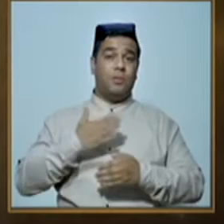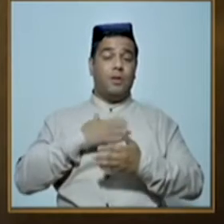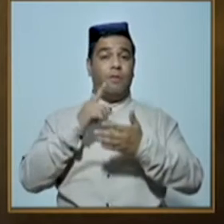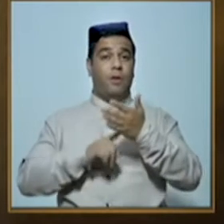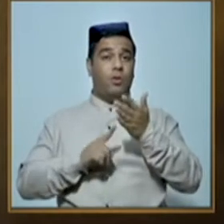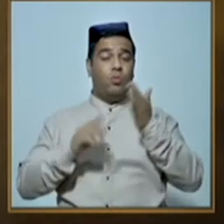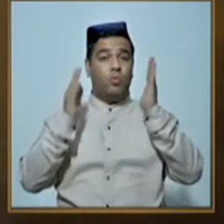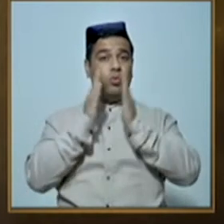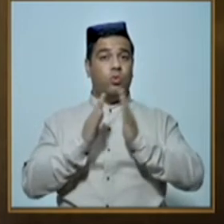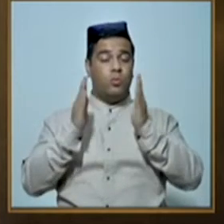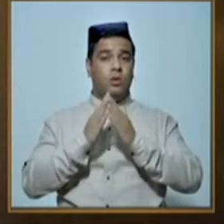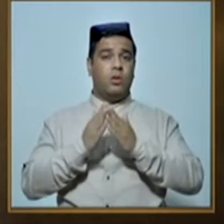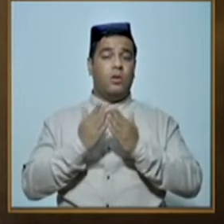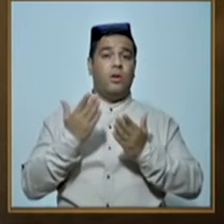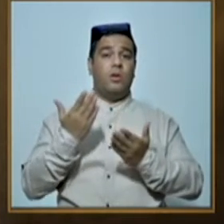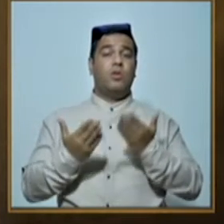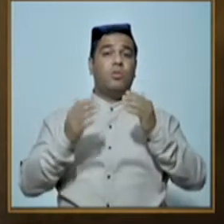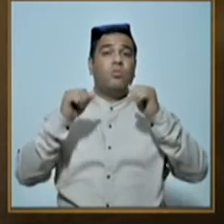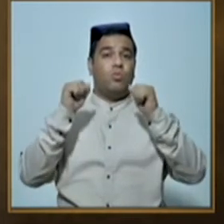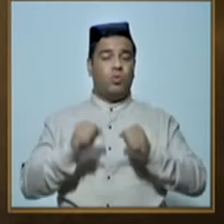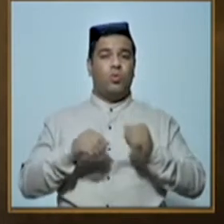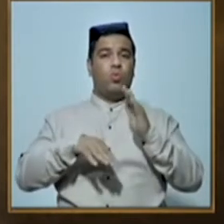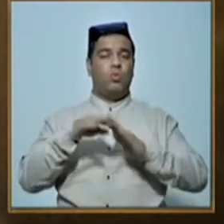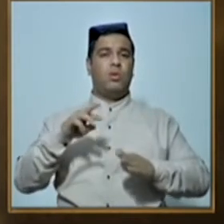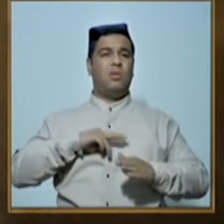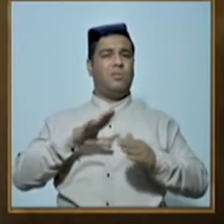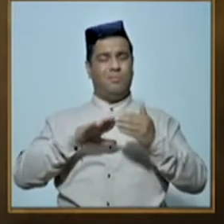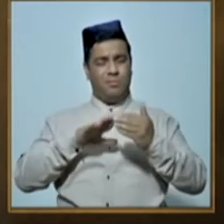mumin Müslümanlar ilacını bağırıca çitte buluşumuz gerek.